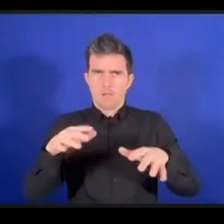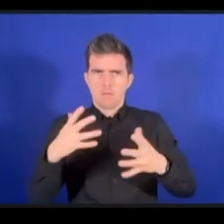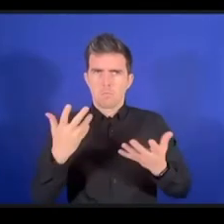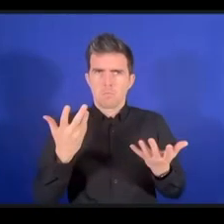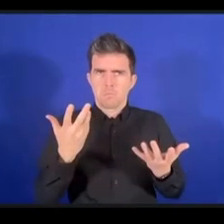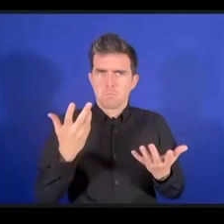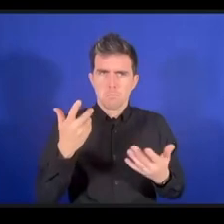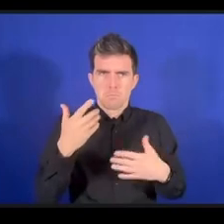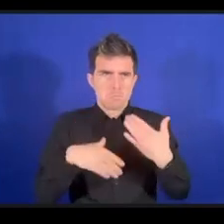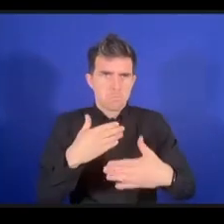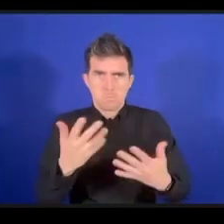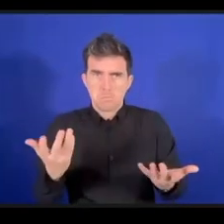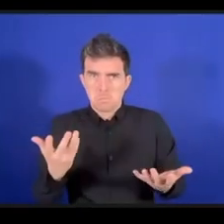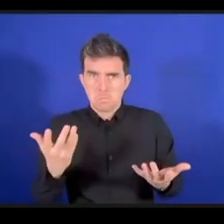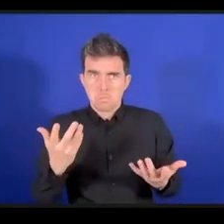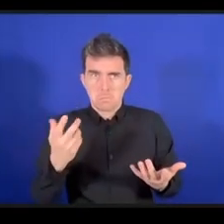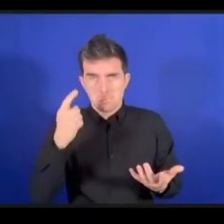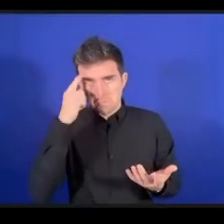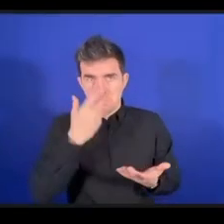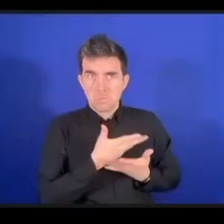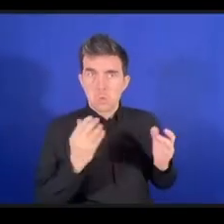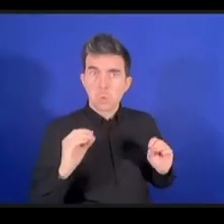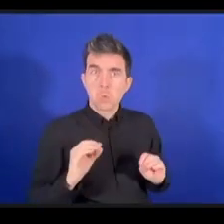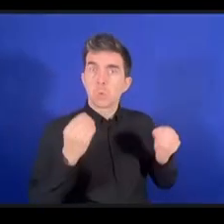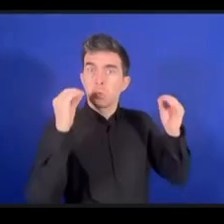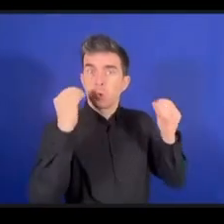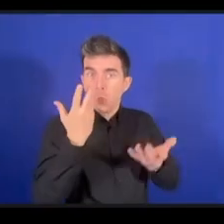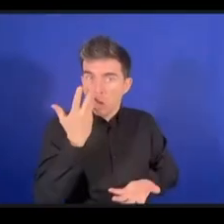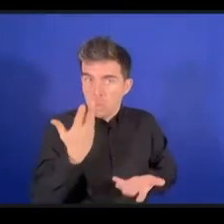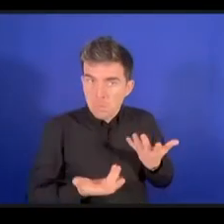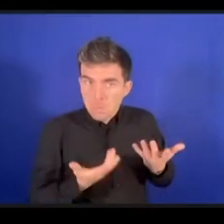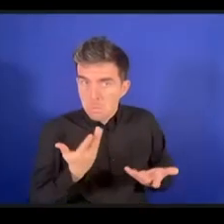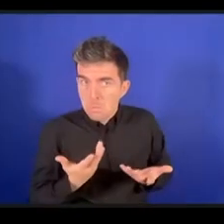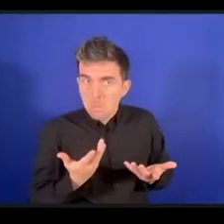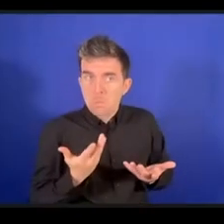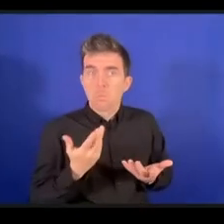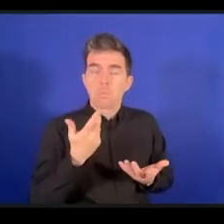这个青年联盟啊，这个年轻人的代表。